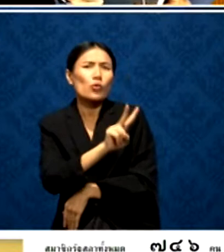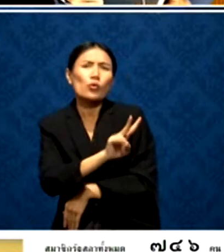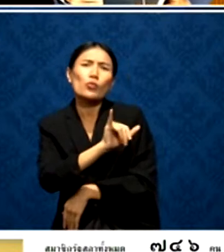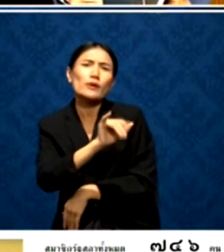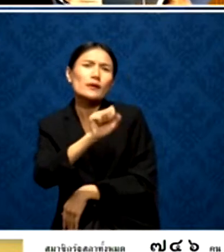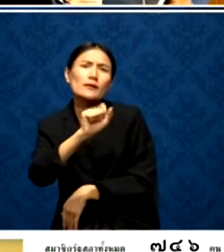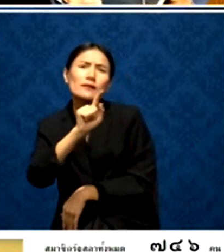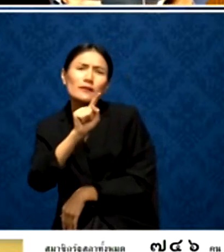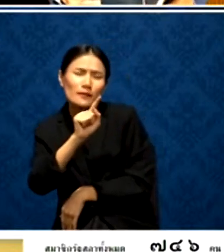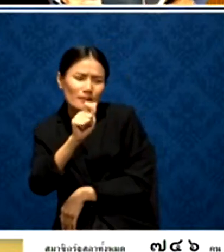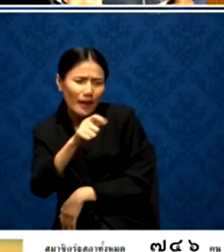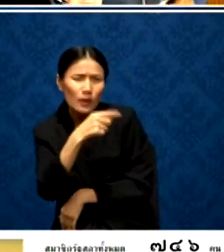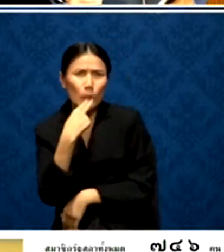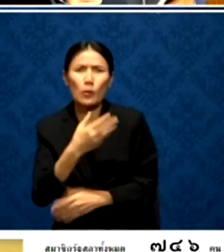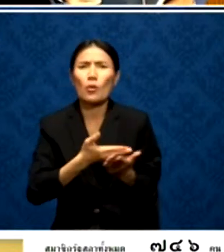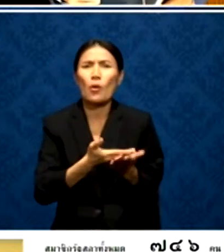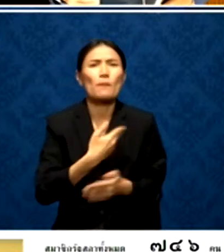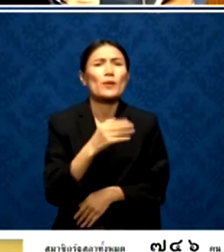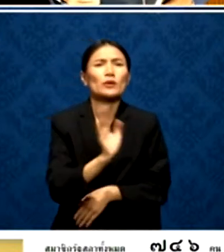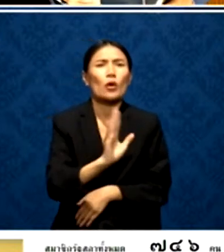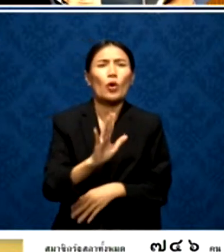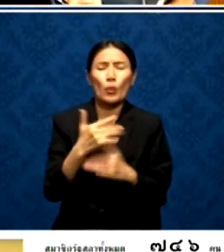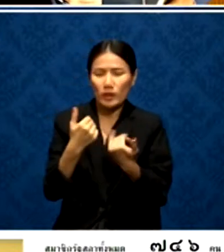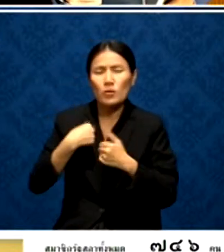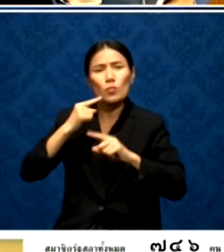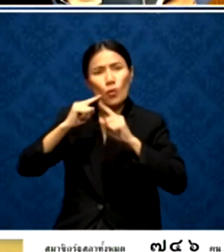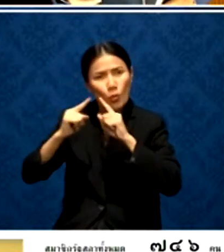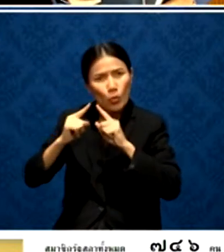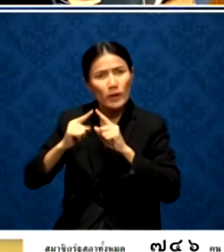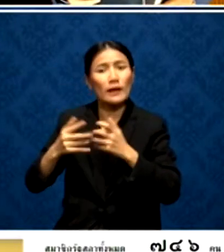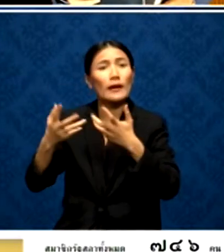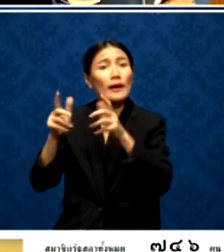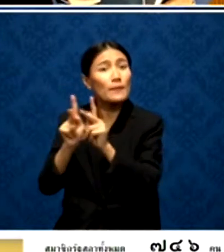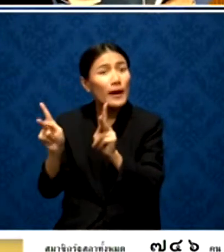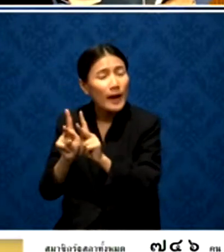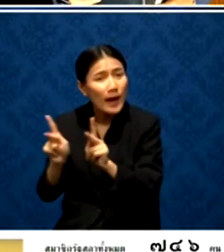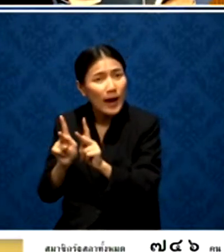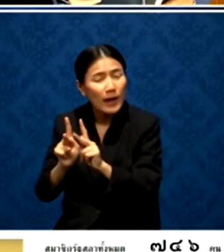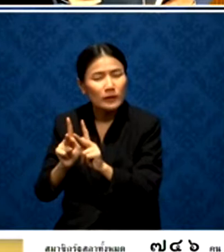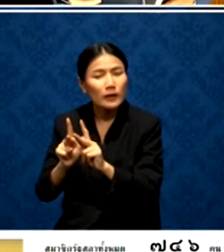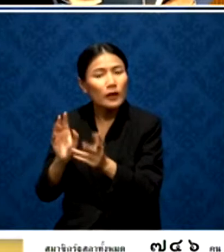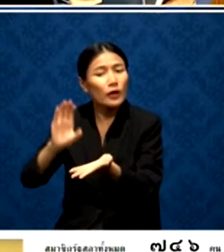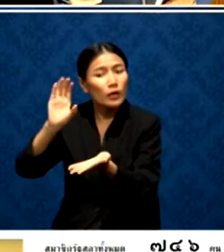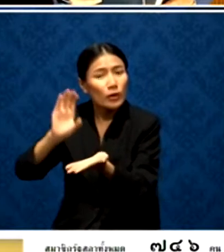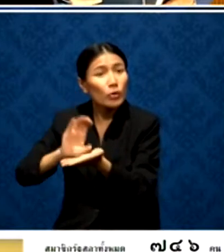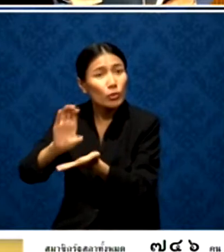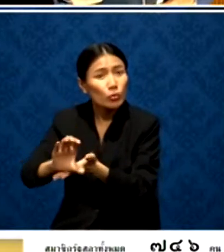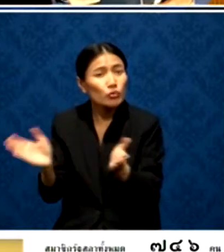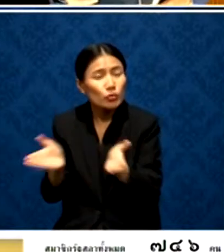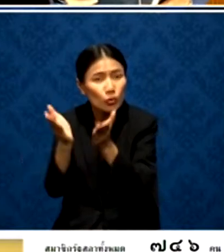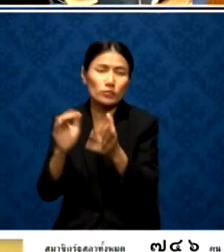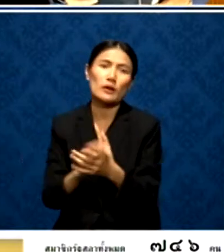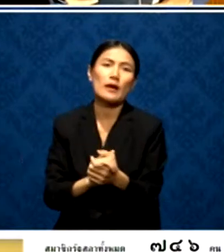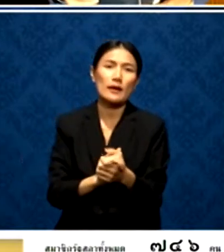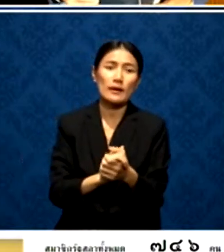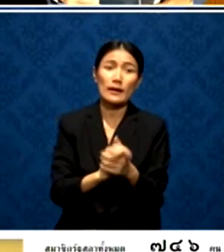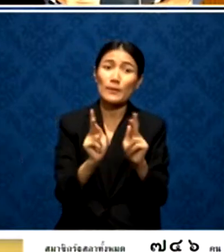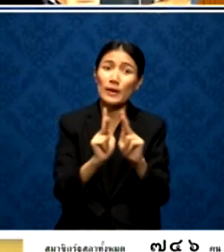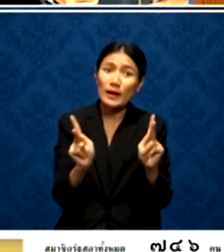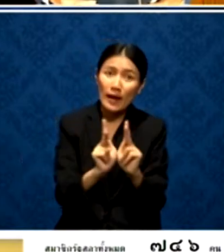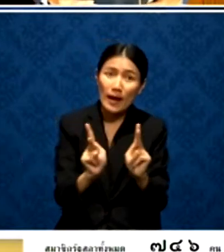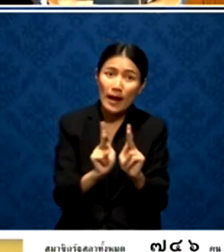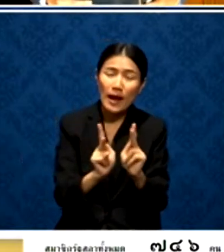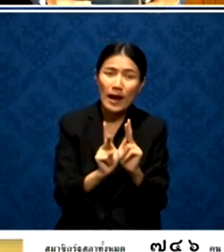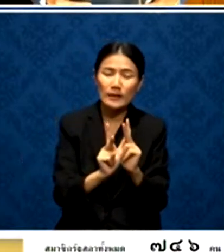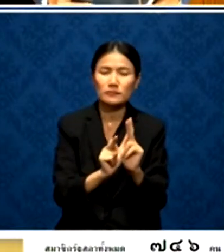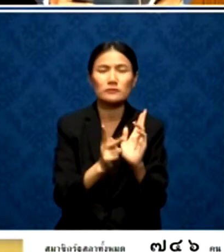านสำนักงานคณะกรรมการส่งเสริมการลงทุนและสำนักงานคณะกรรมการนโยบายเขตพัฒนาพิเศษภาคต